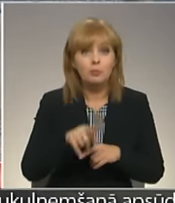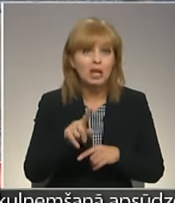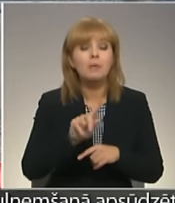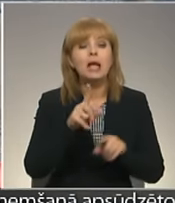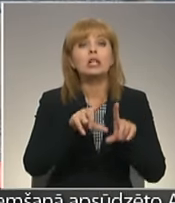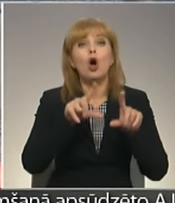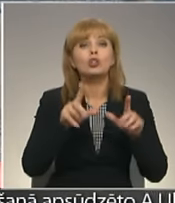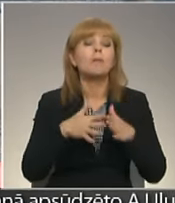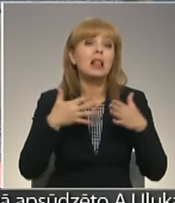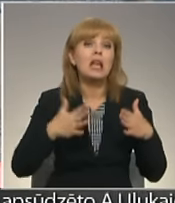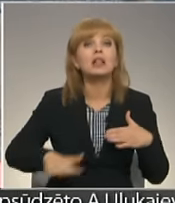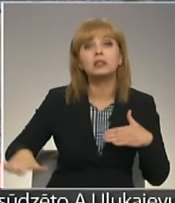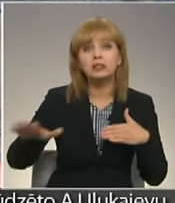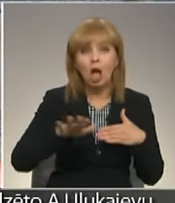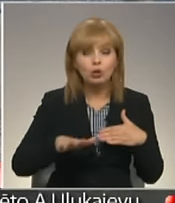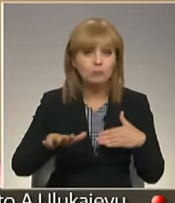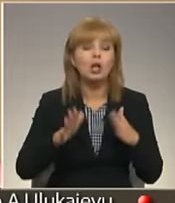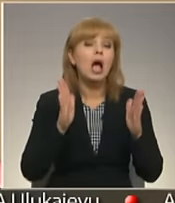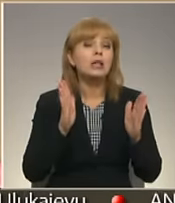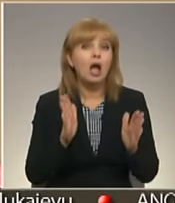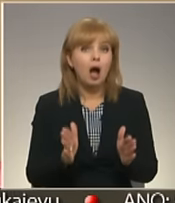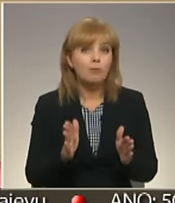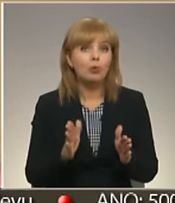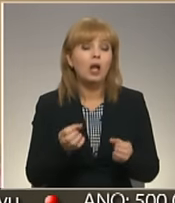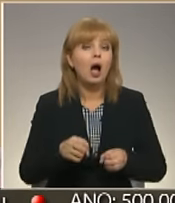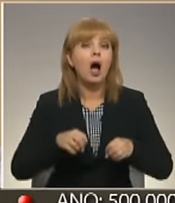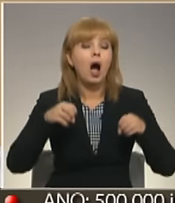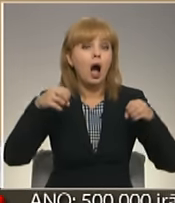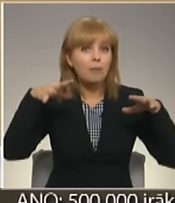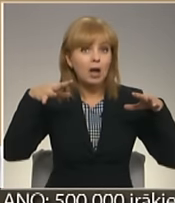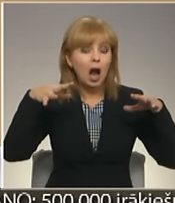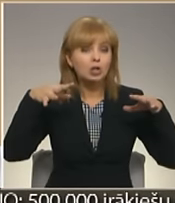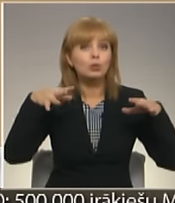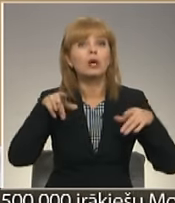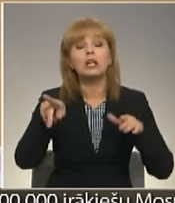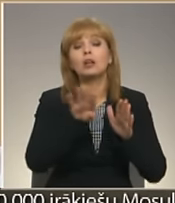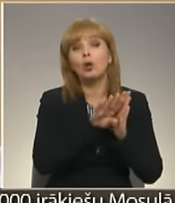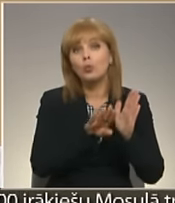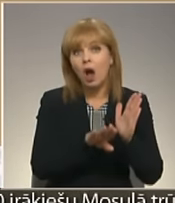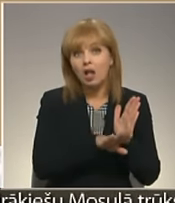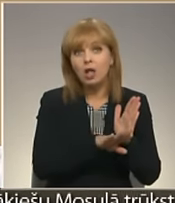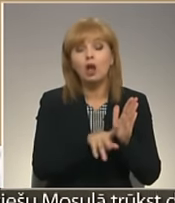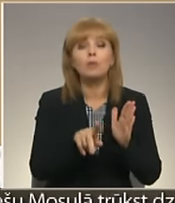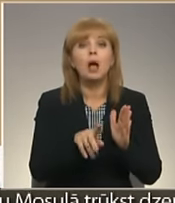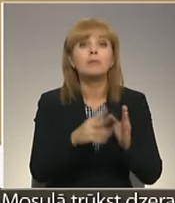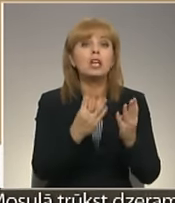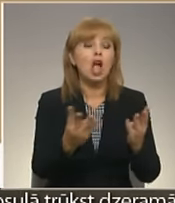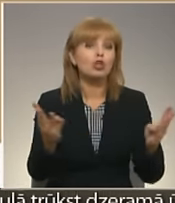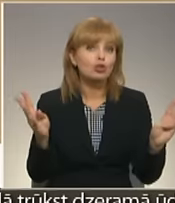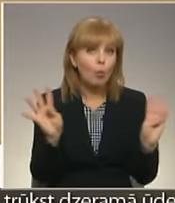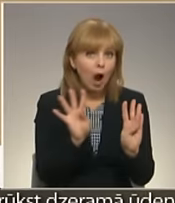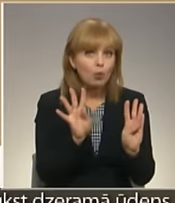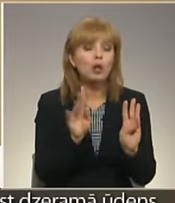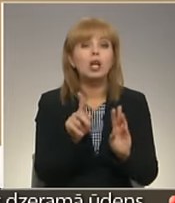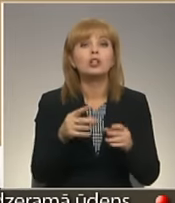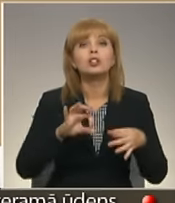kā lielas teritorijas. Protams, laukumiem ir arī jābūt apgaismotiem, tur ir tie noteikumi, gan arī iežogotiem. Nu, līdz ar to tas